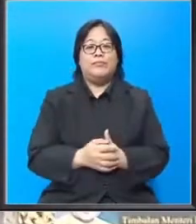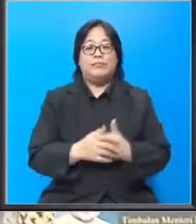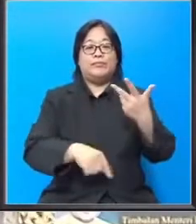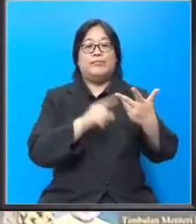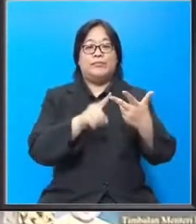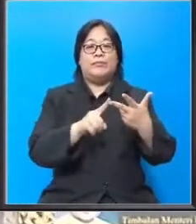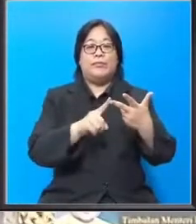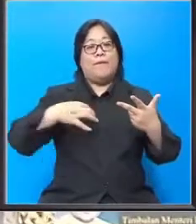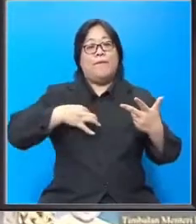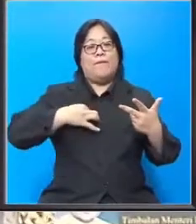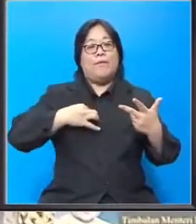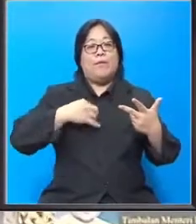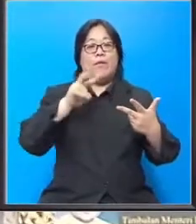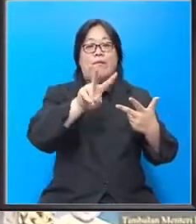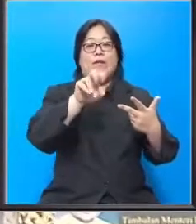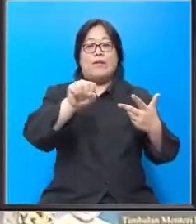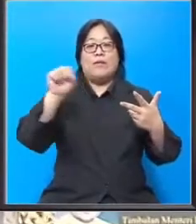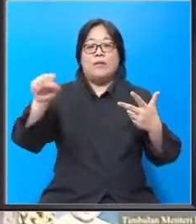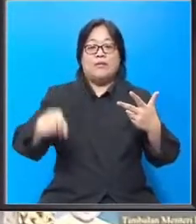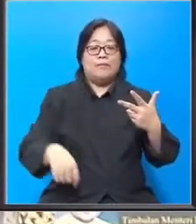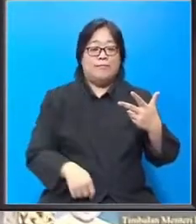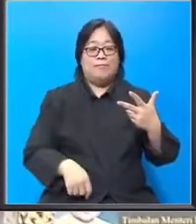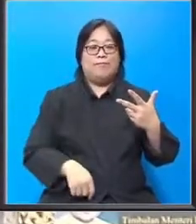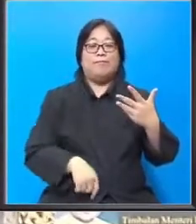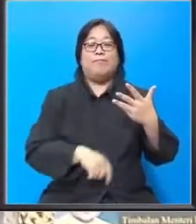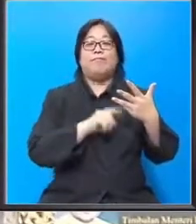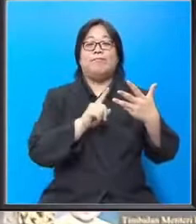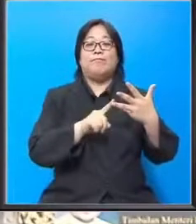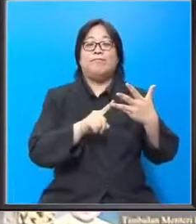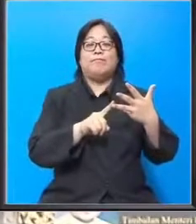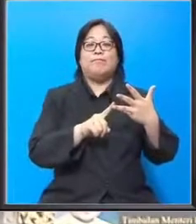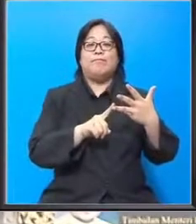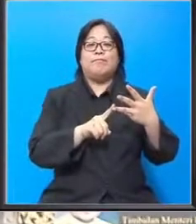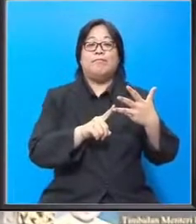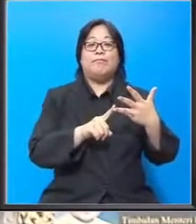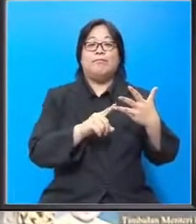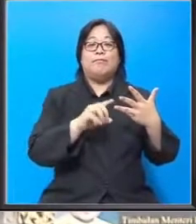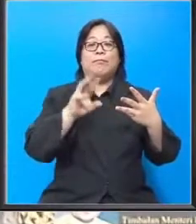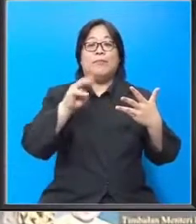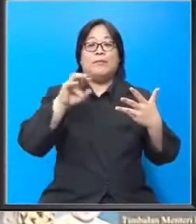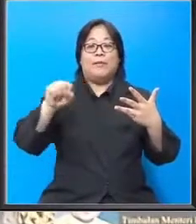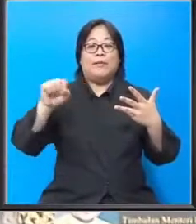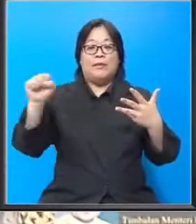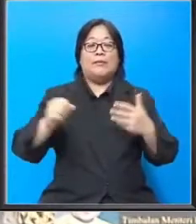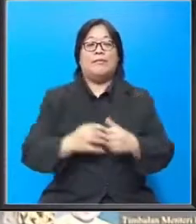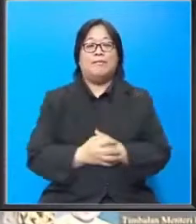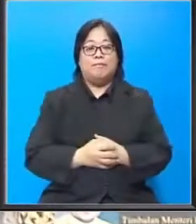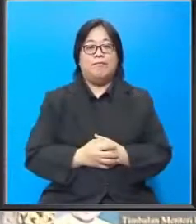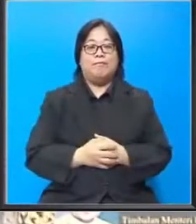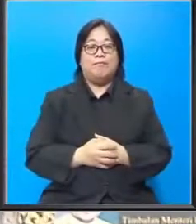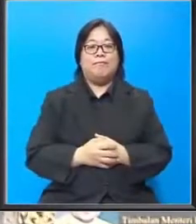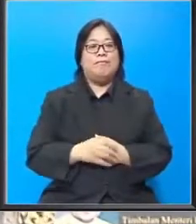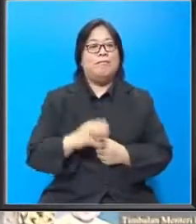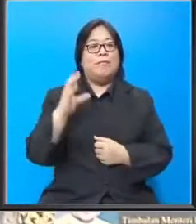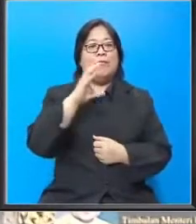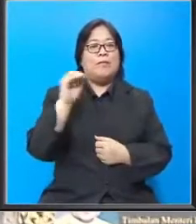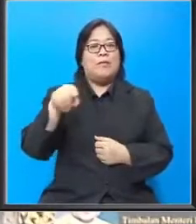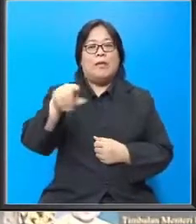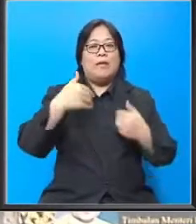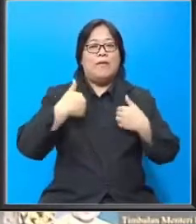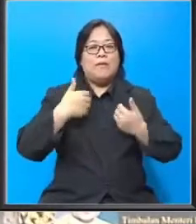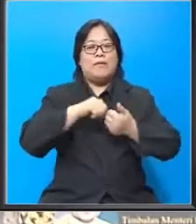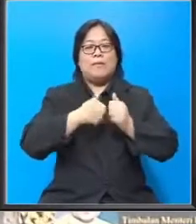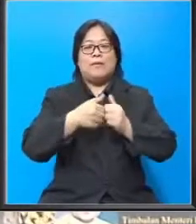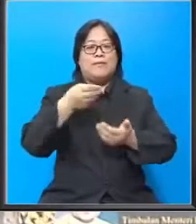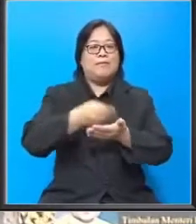ketiganya belum terinspirasi ownskin yts.me muncul seperti ownskin MSS seterusnya Serikat yang